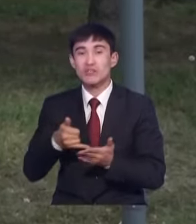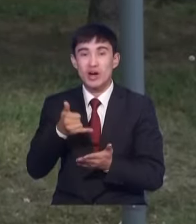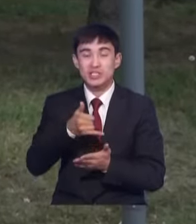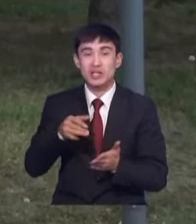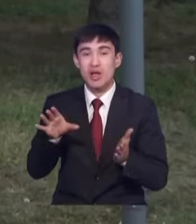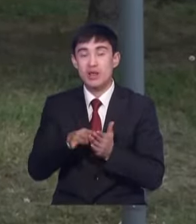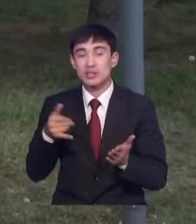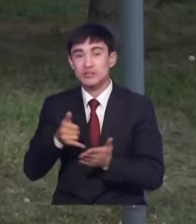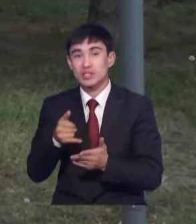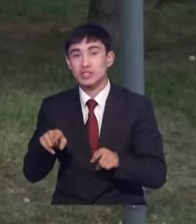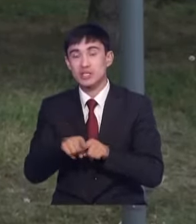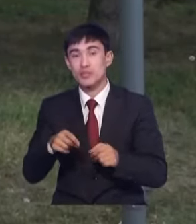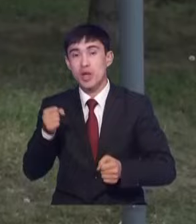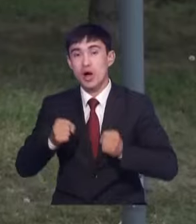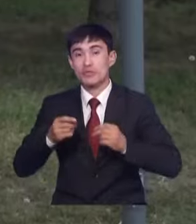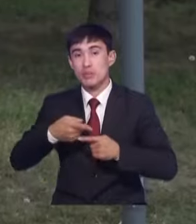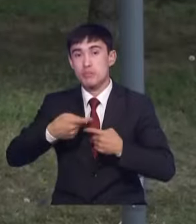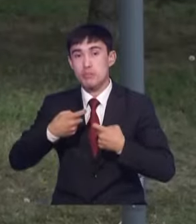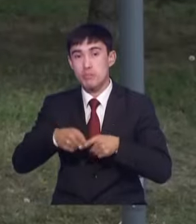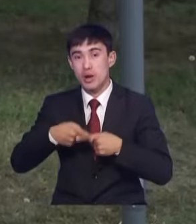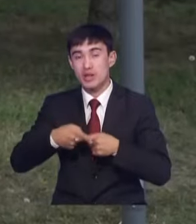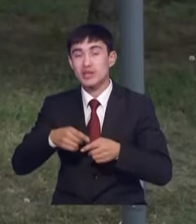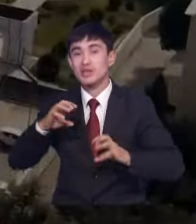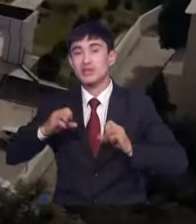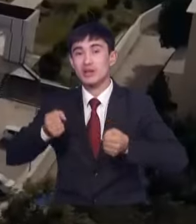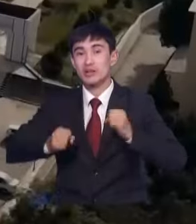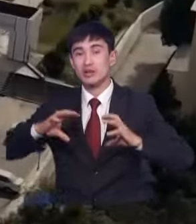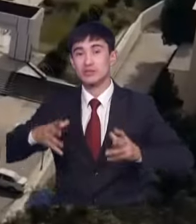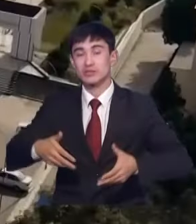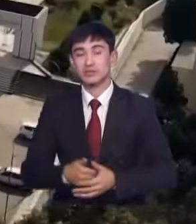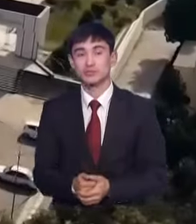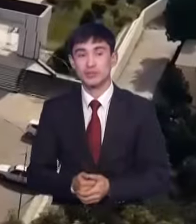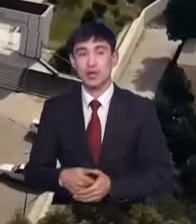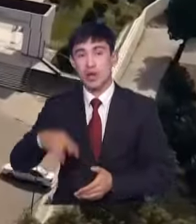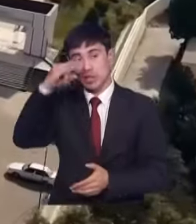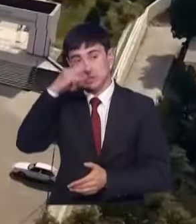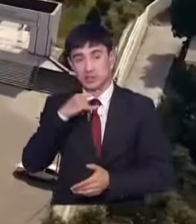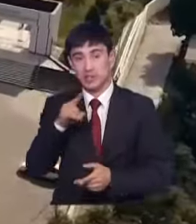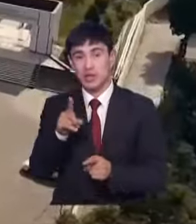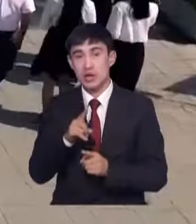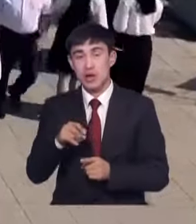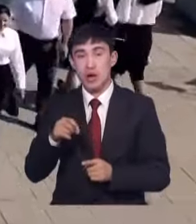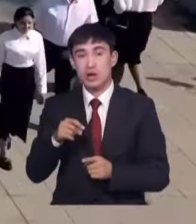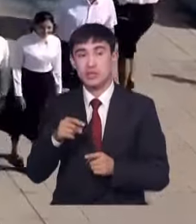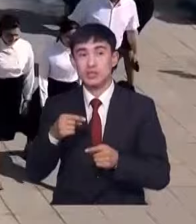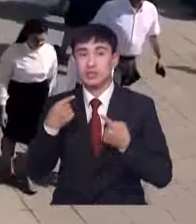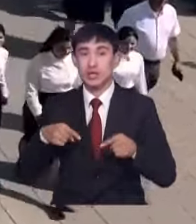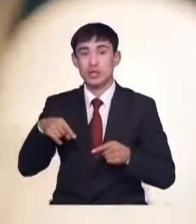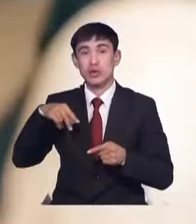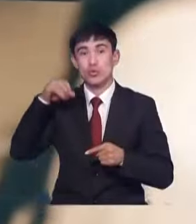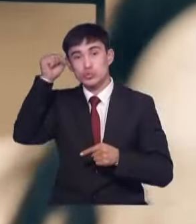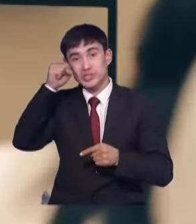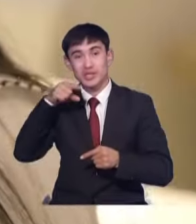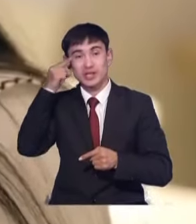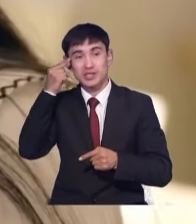электросварщиков а также автомехаников и Трактористов отмечается что в Казахстане в отличие от Узбекистана и Кыргызстана действительно